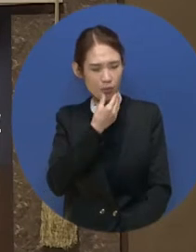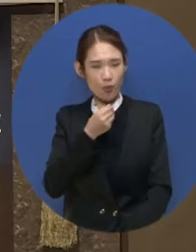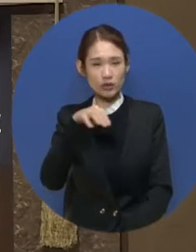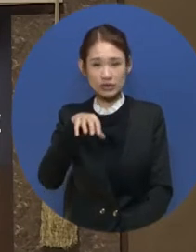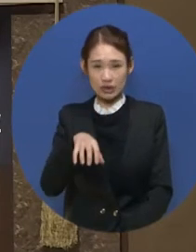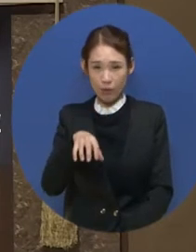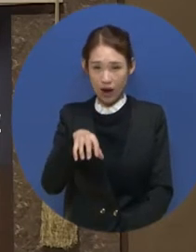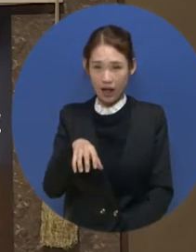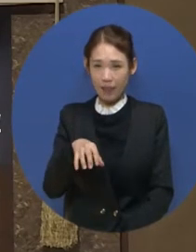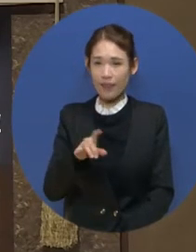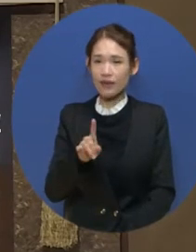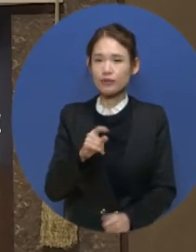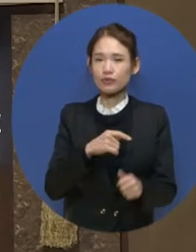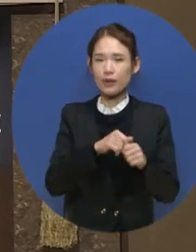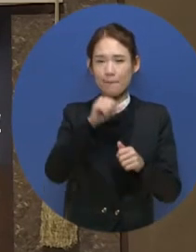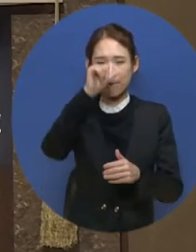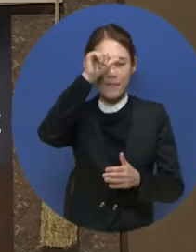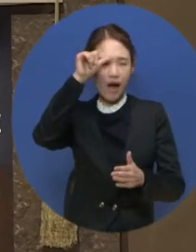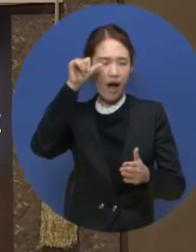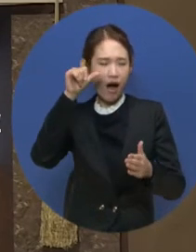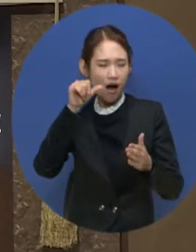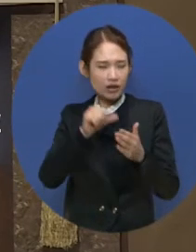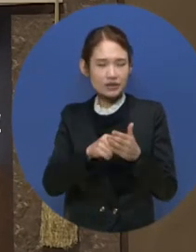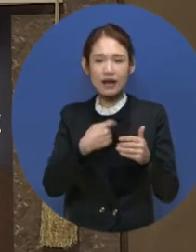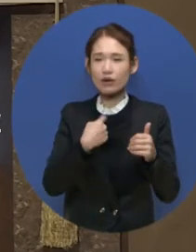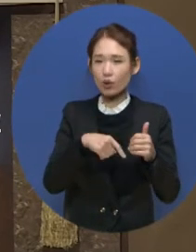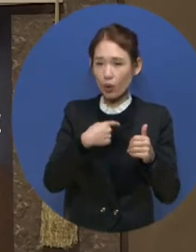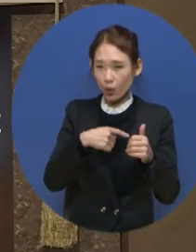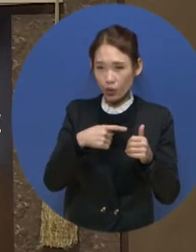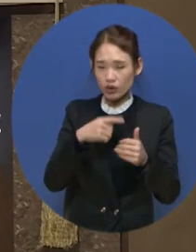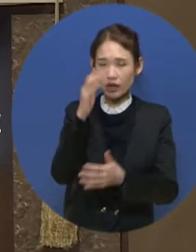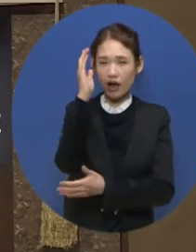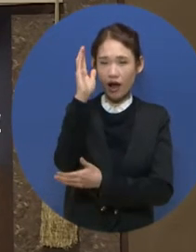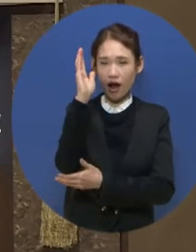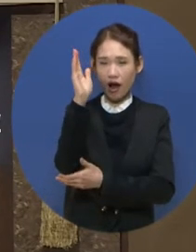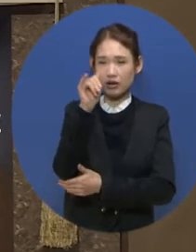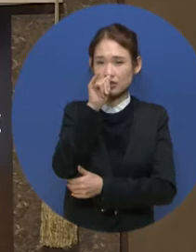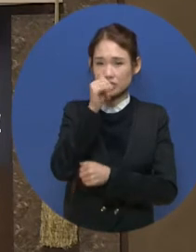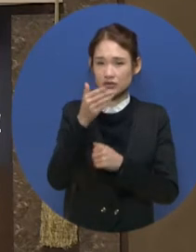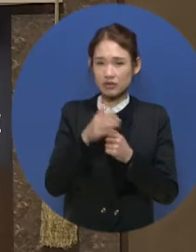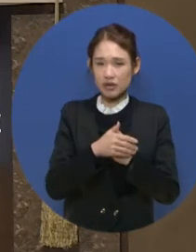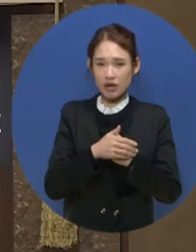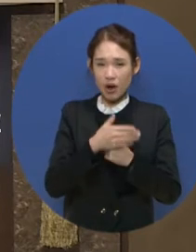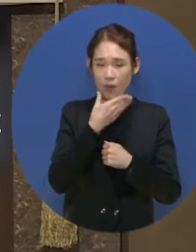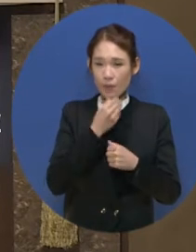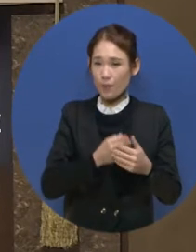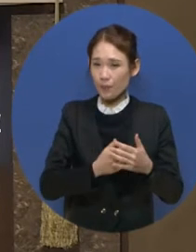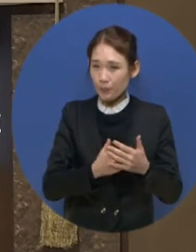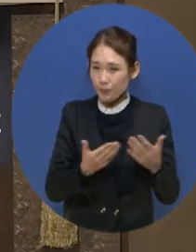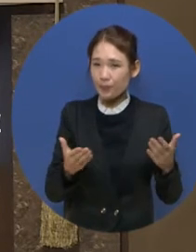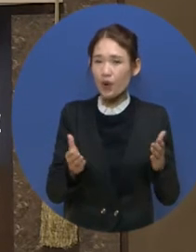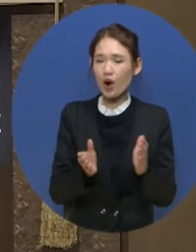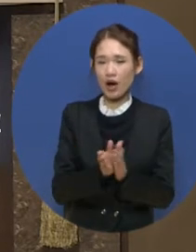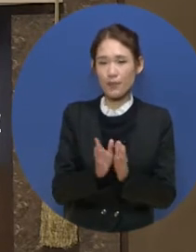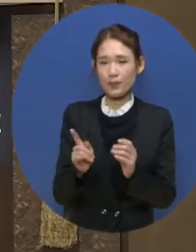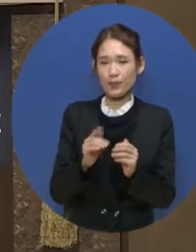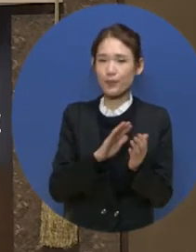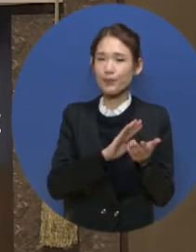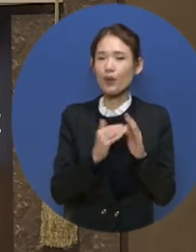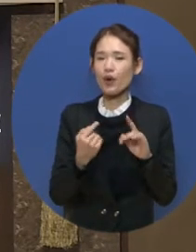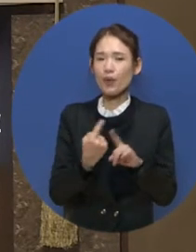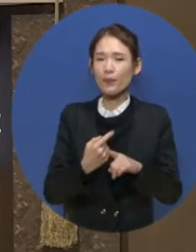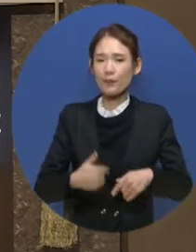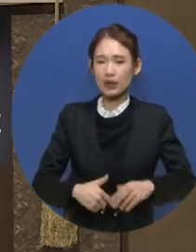무슨 평생교육 이렇게 강좌를 개설 했었어요 그런데 저희 복지관은 이제 변화를 주어서 지역사회에